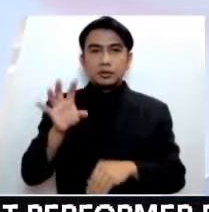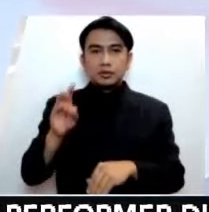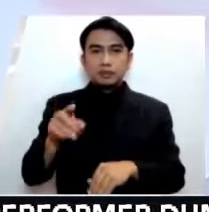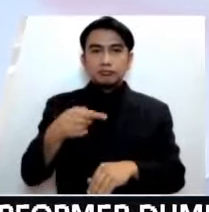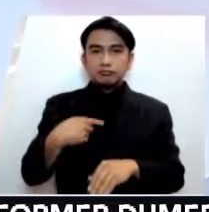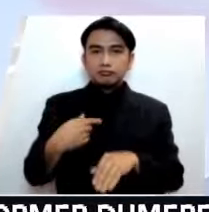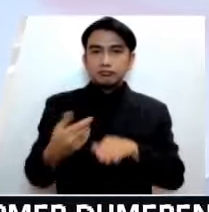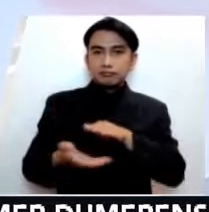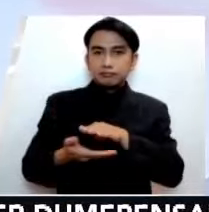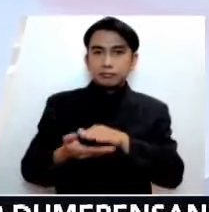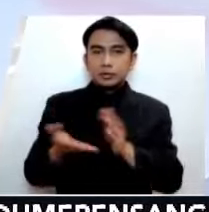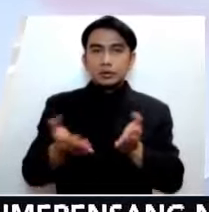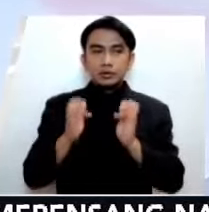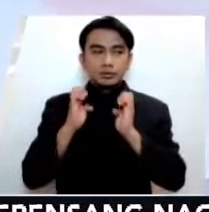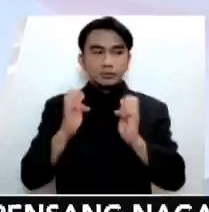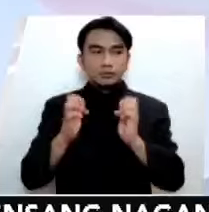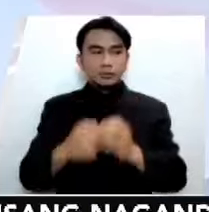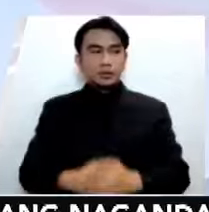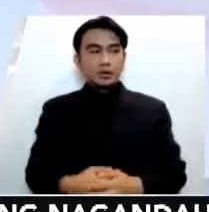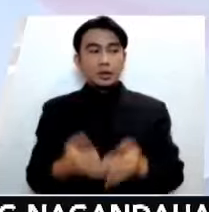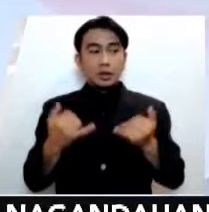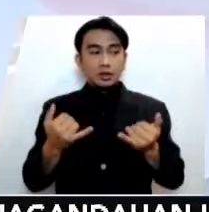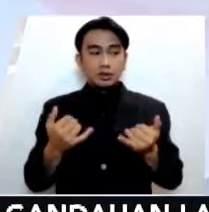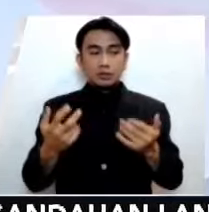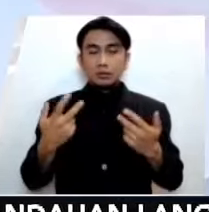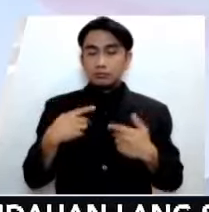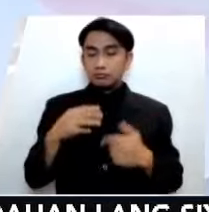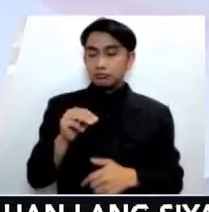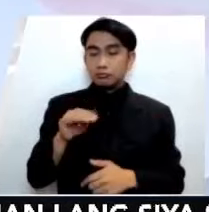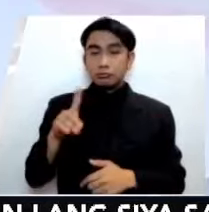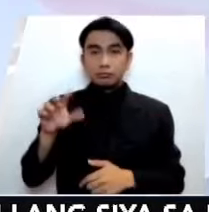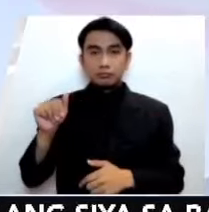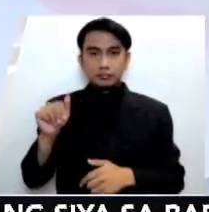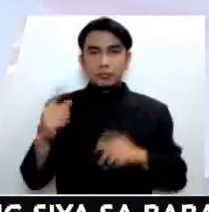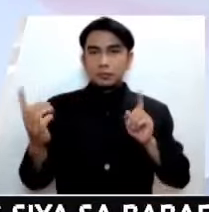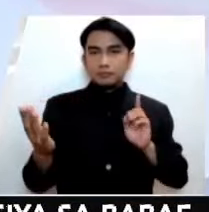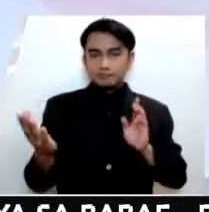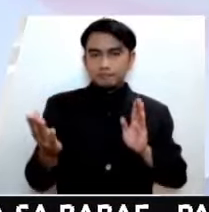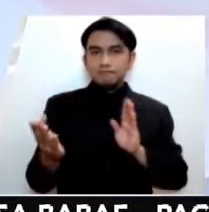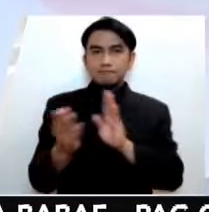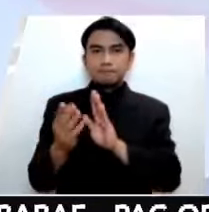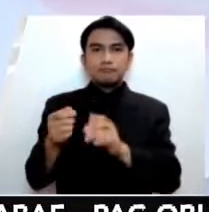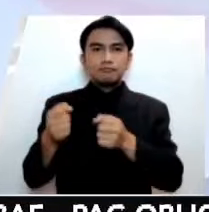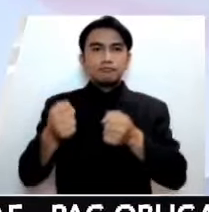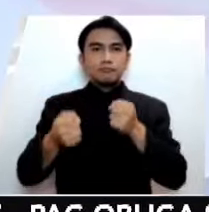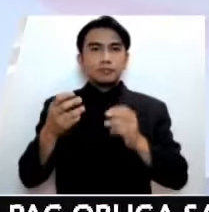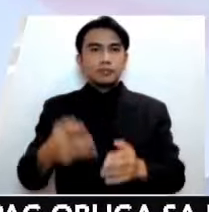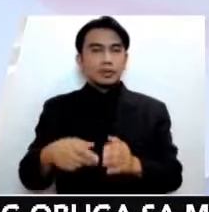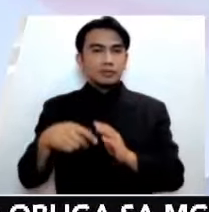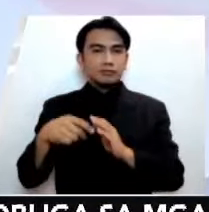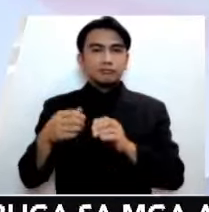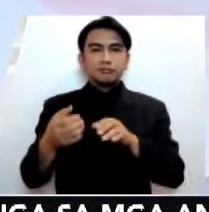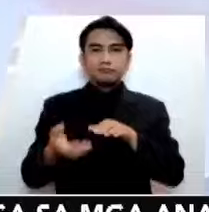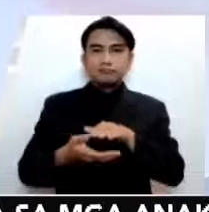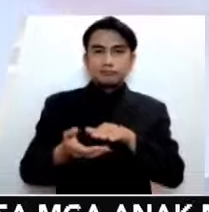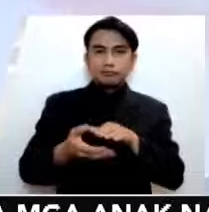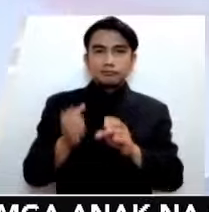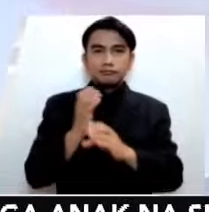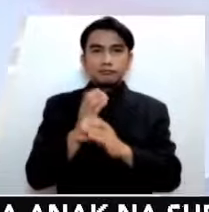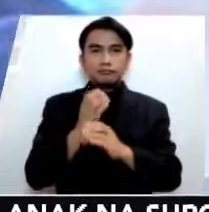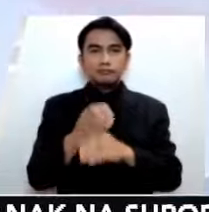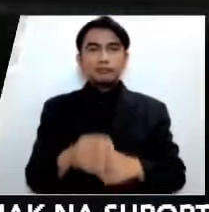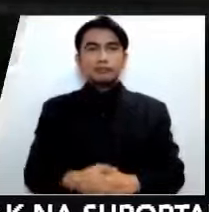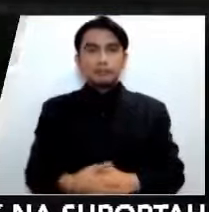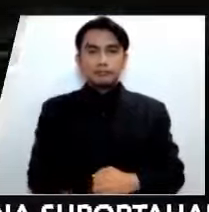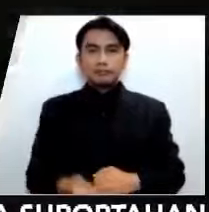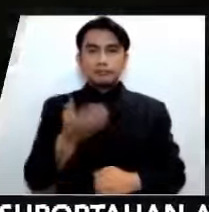busway. Pinahaharap na raw niya sa MMDA ang driver ng kanyang kaanak na nagmamaneho ng sasakyan. May report si Oscar